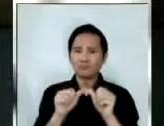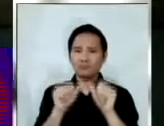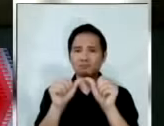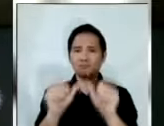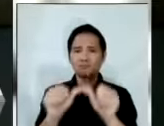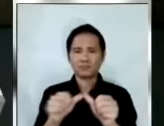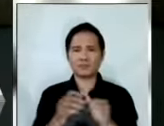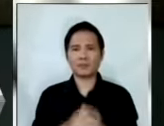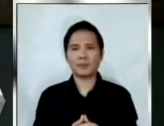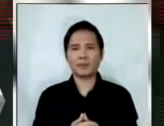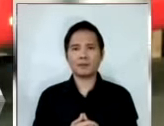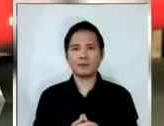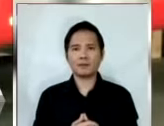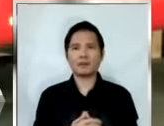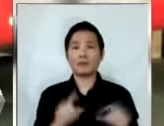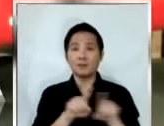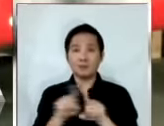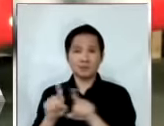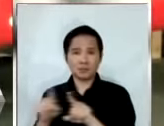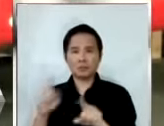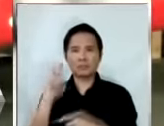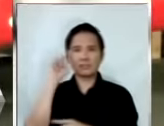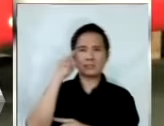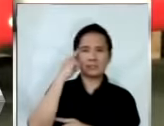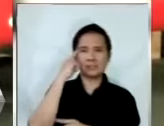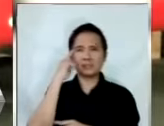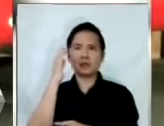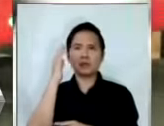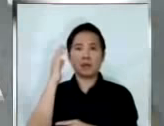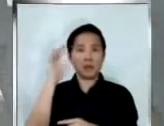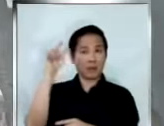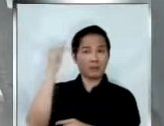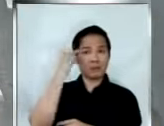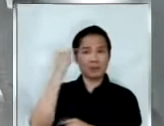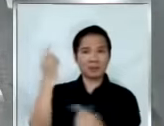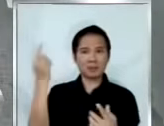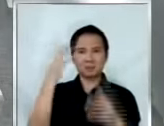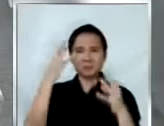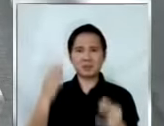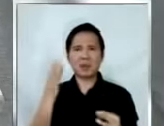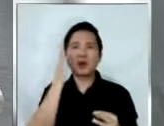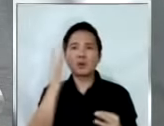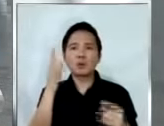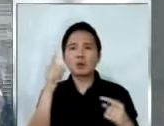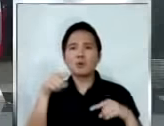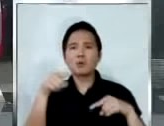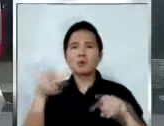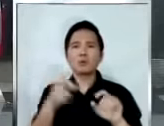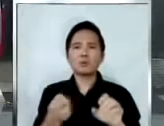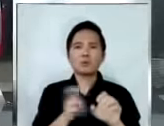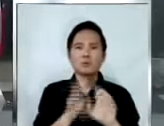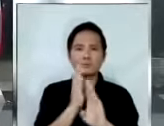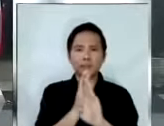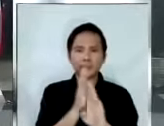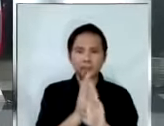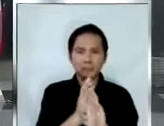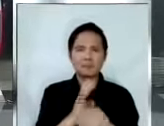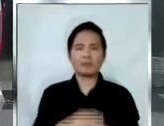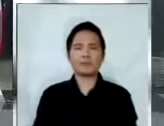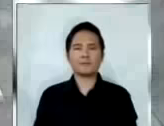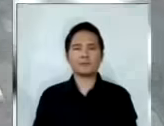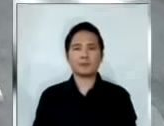pagdedesisyon kung papayagan ng bumiyahe ang mga provincial bus. Dapat kasi kasama na sa pagpapatupad ng phase 2 ngayong araw ang pag-arangkada